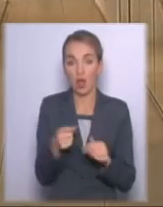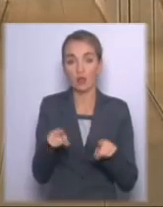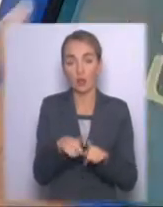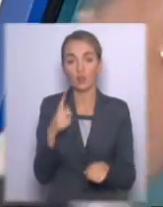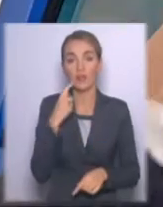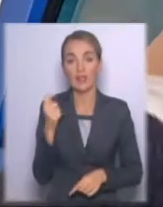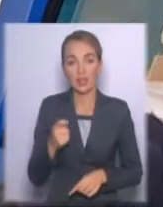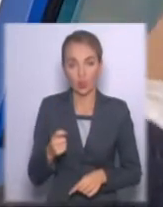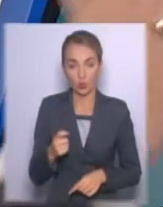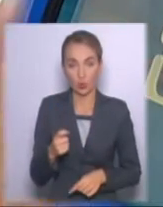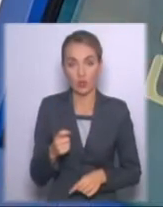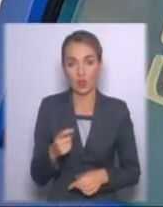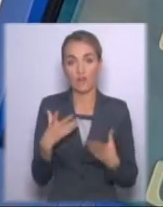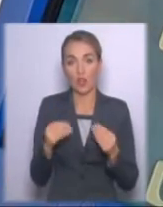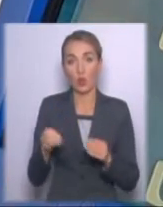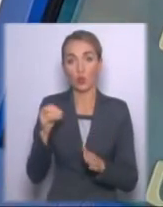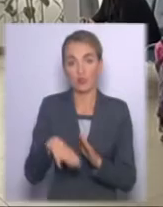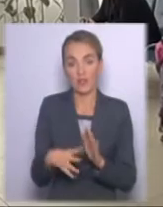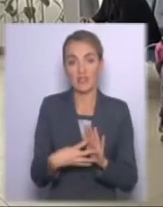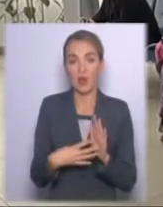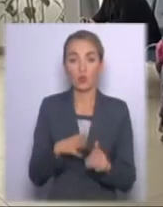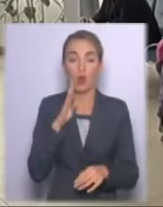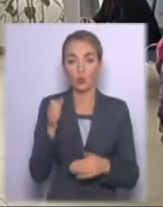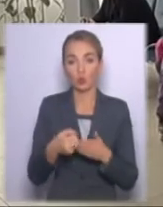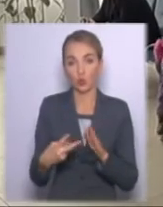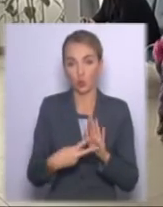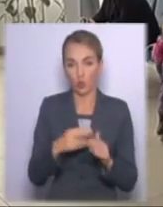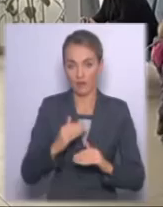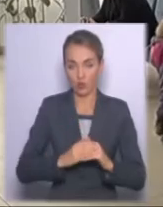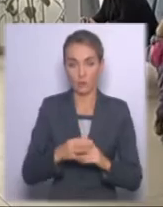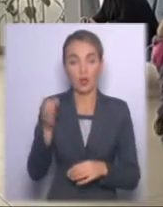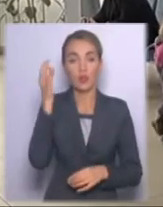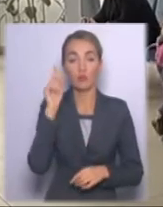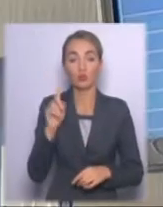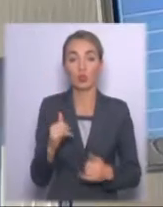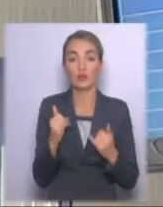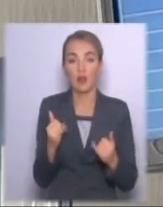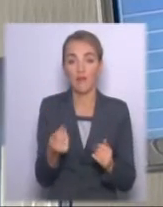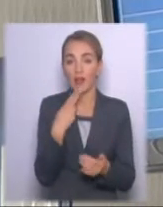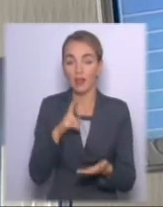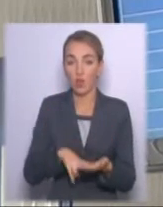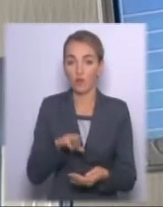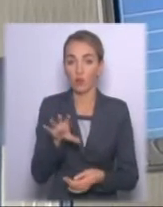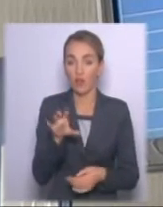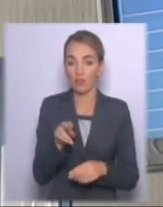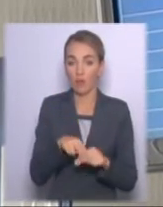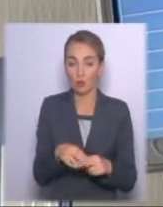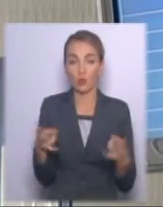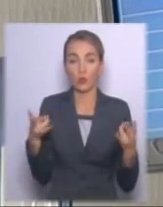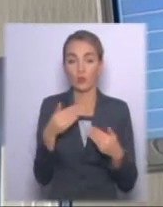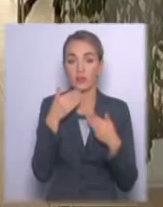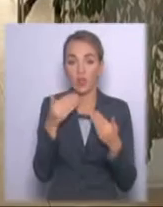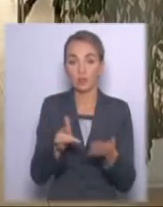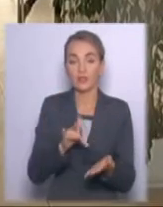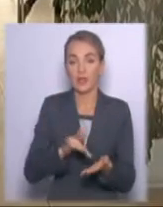неділю. У день голосування з 9 ранку до 7 вечора. Нагадаємо, що для вклеювання фотокартки у паспорт необхідно звертатися